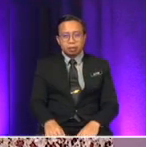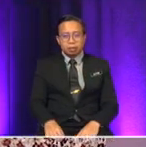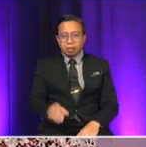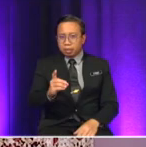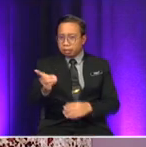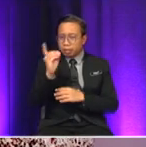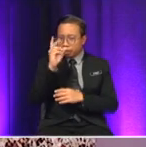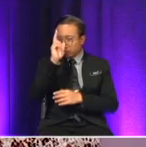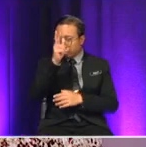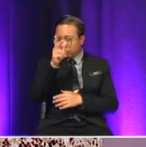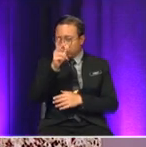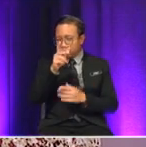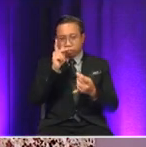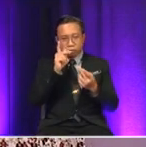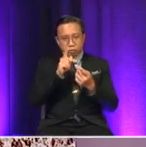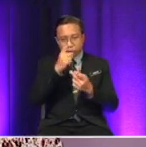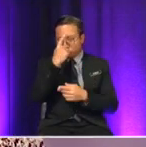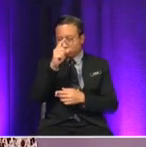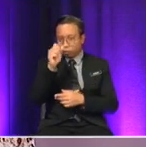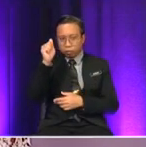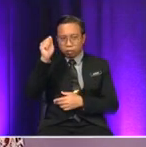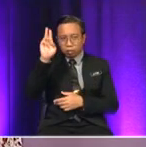yang sesuai untuk Arman, Ira.